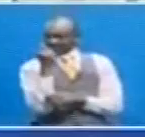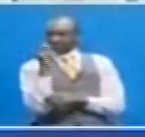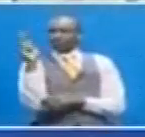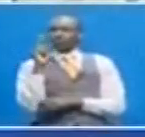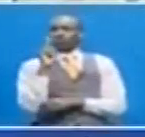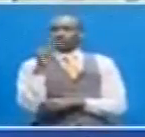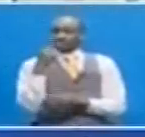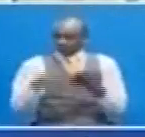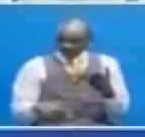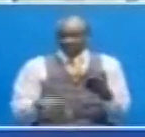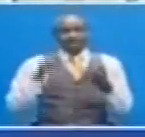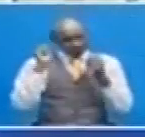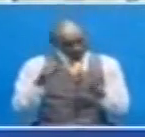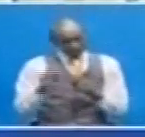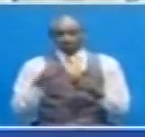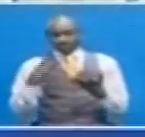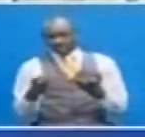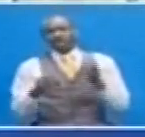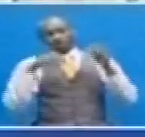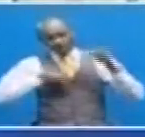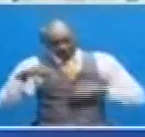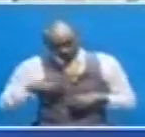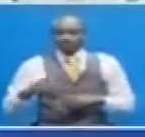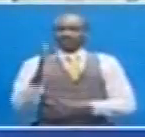hii leo kuwa yataangaziwa ikiwemo ufisadi,